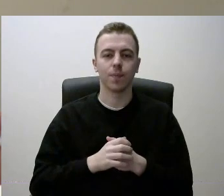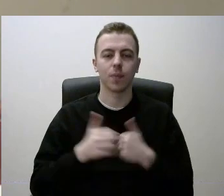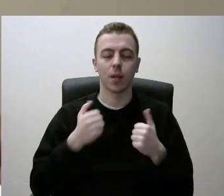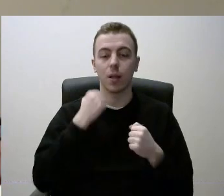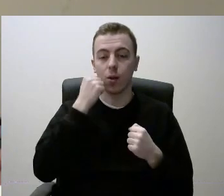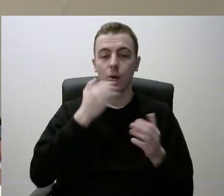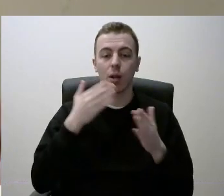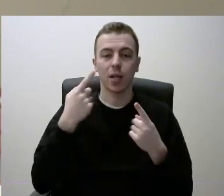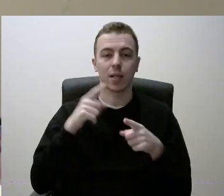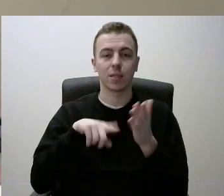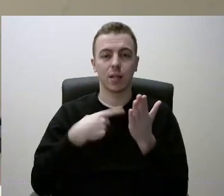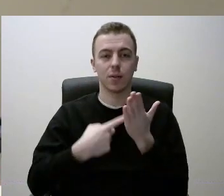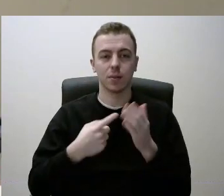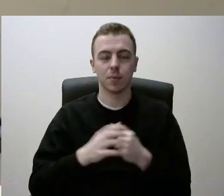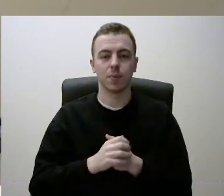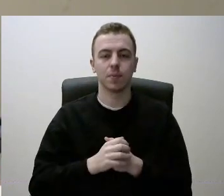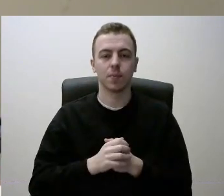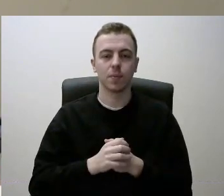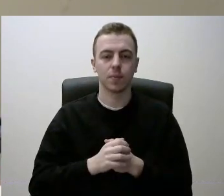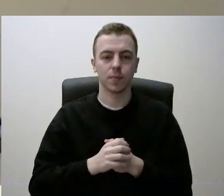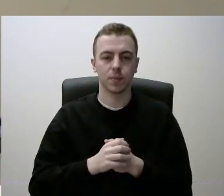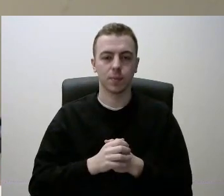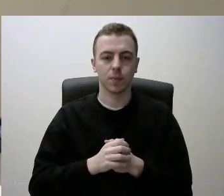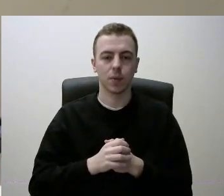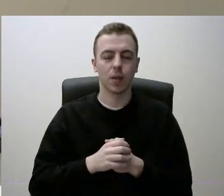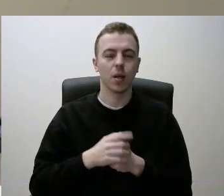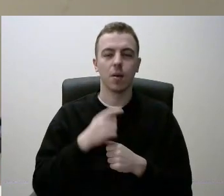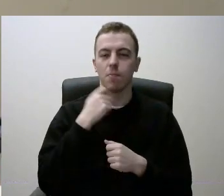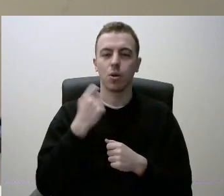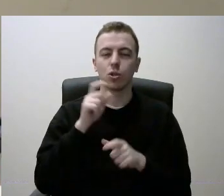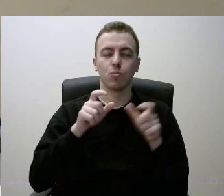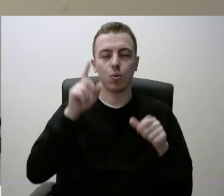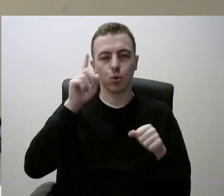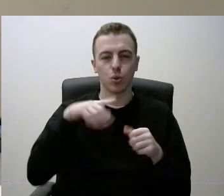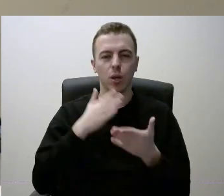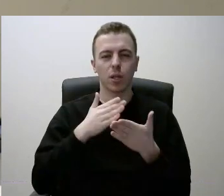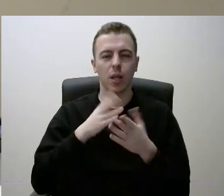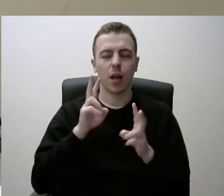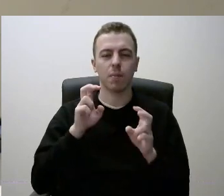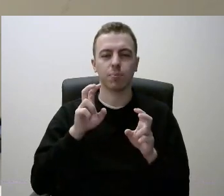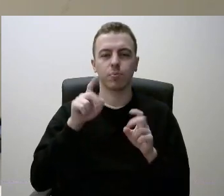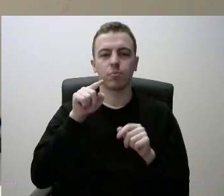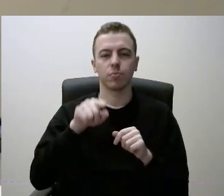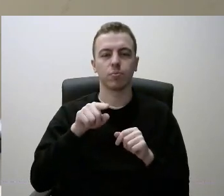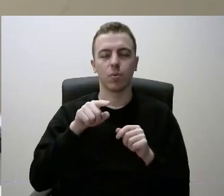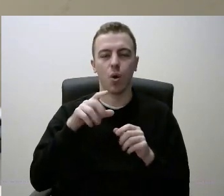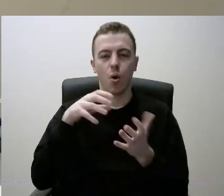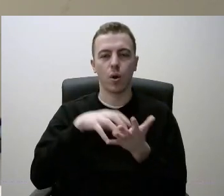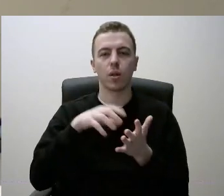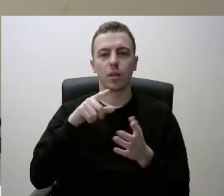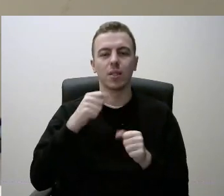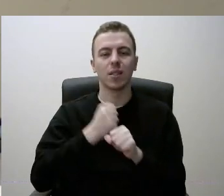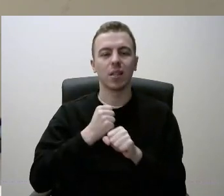klausimas. Pasirodo, mažai miestiečių žino apie tai, kad yra toks organas, kuris dirba tam,